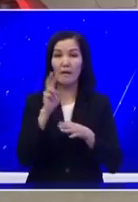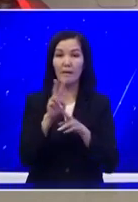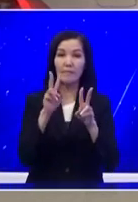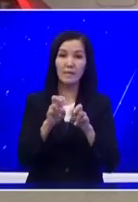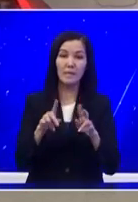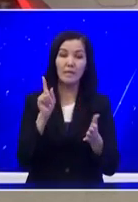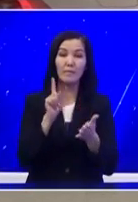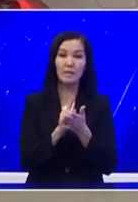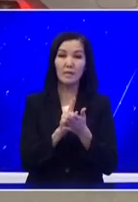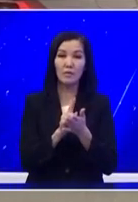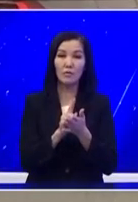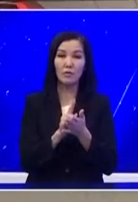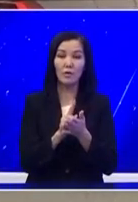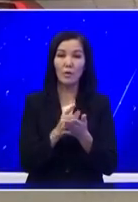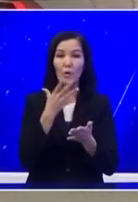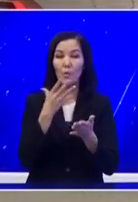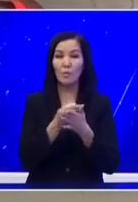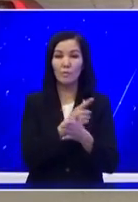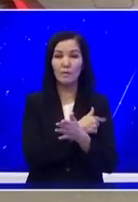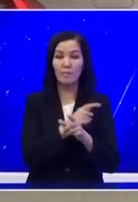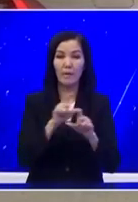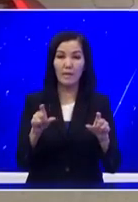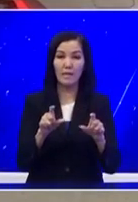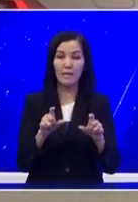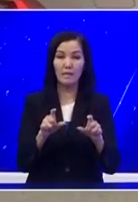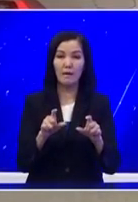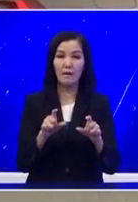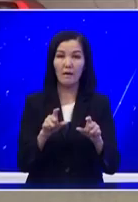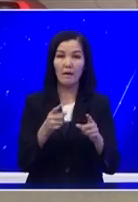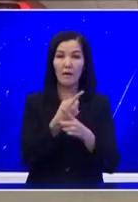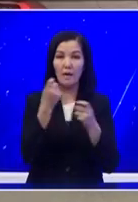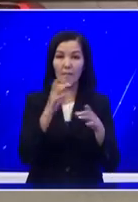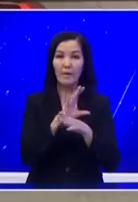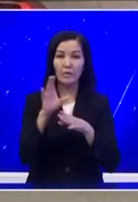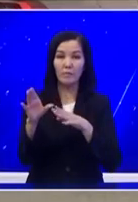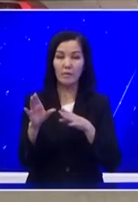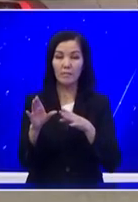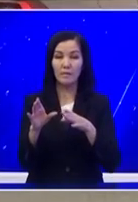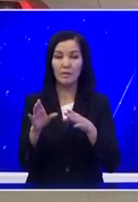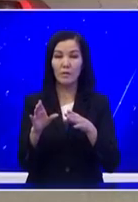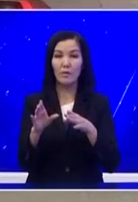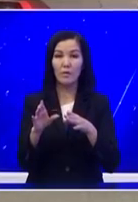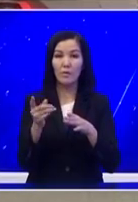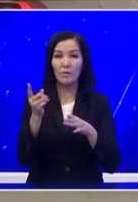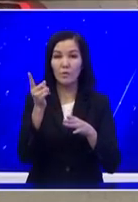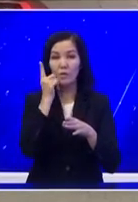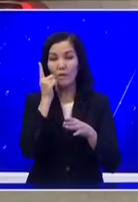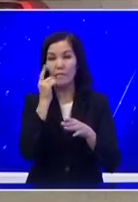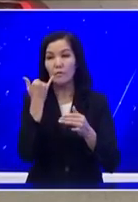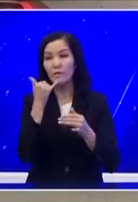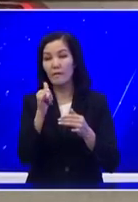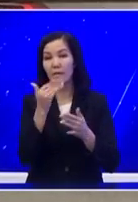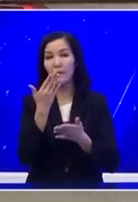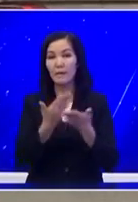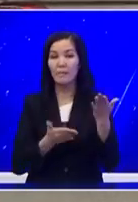міндетті түрде біз өзіміздің поликлиникаға береміз. Яғни олардың ары қарай ұялы телефон арқылы звондап